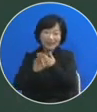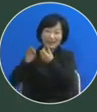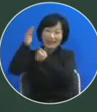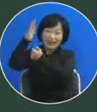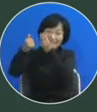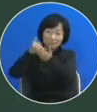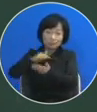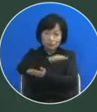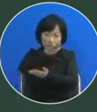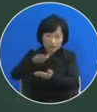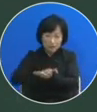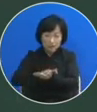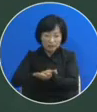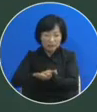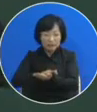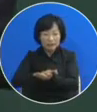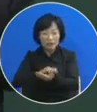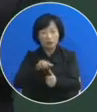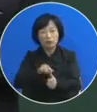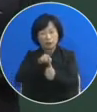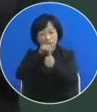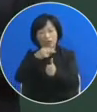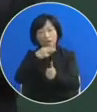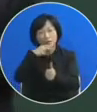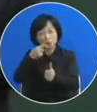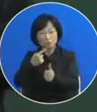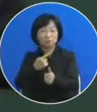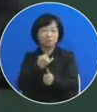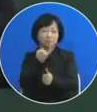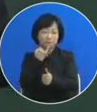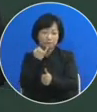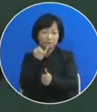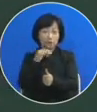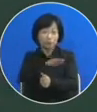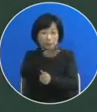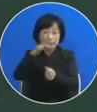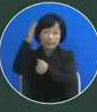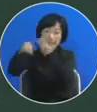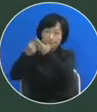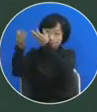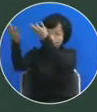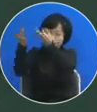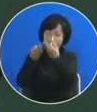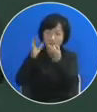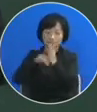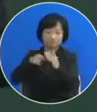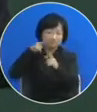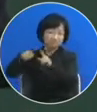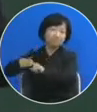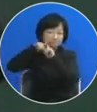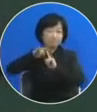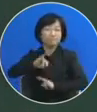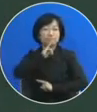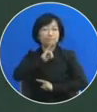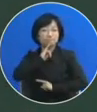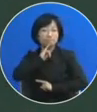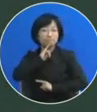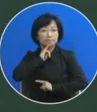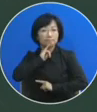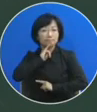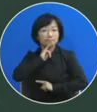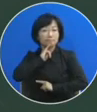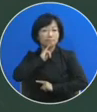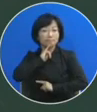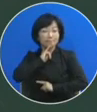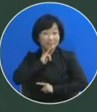However, even if He does not, we cannot turn back. 우리는 하나님 앞에서 순교하는 것이다. That we will be martyred in front of God. 기독교 역사는요